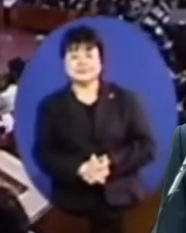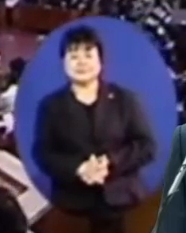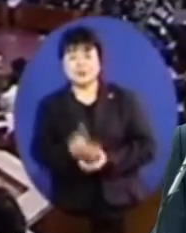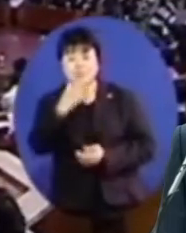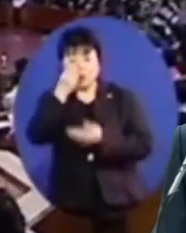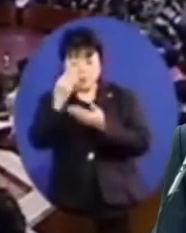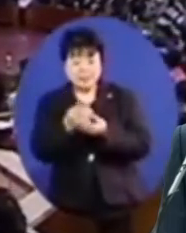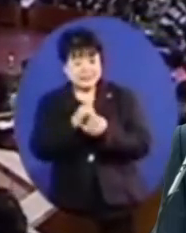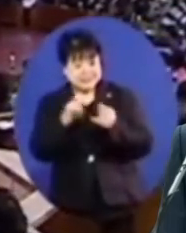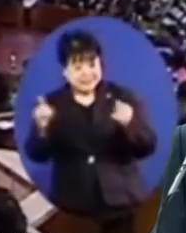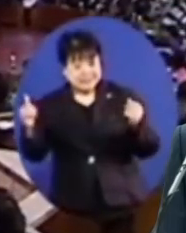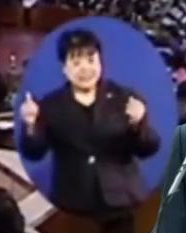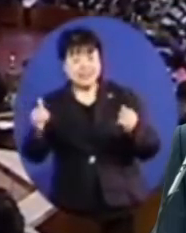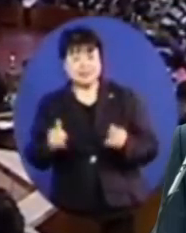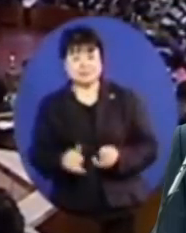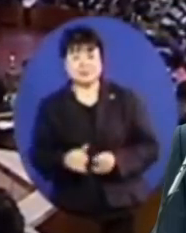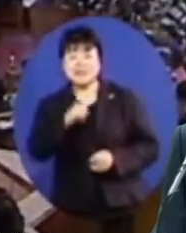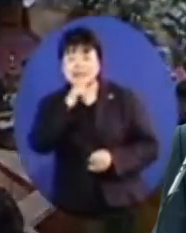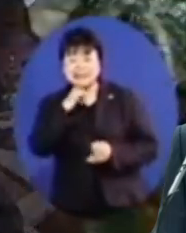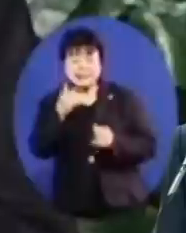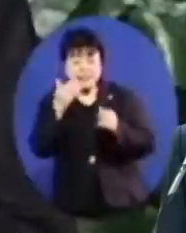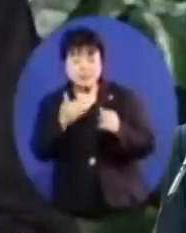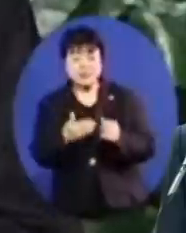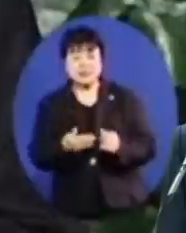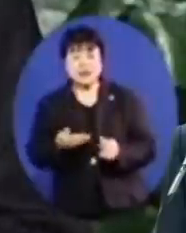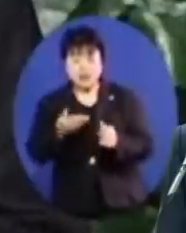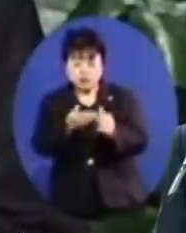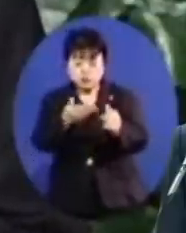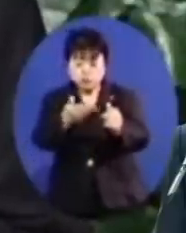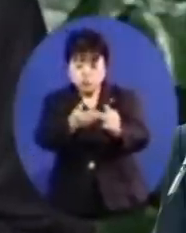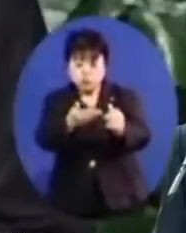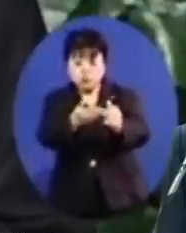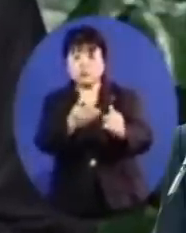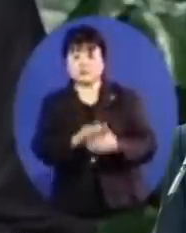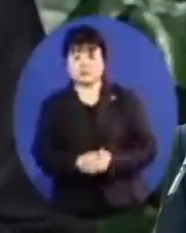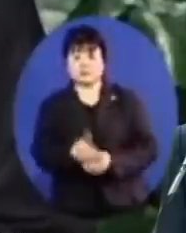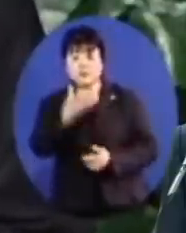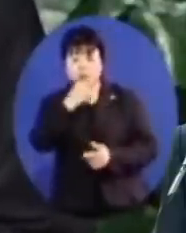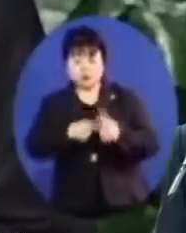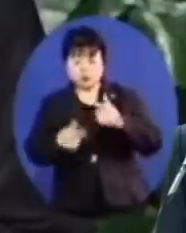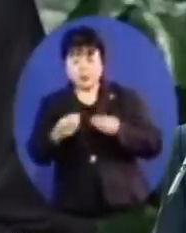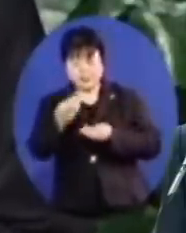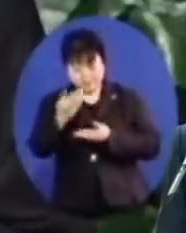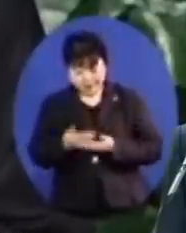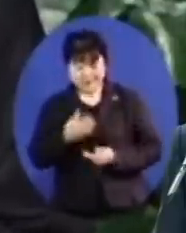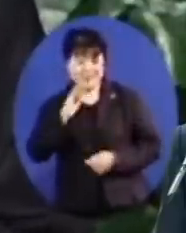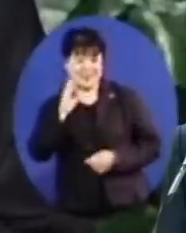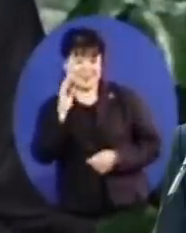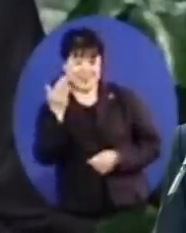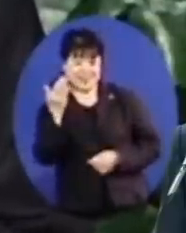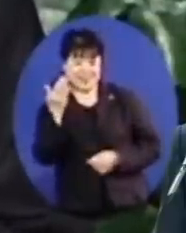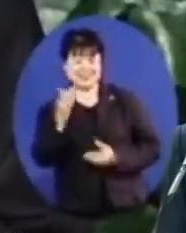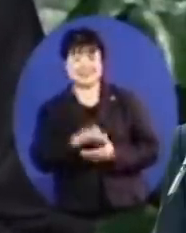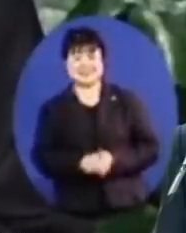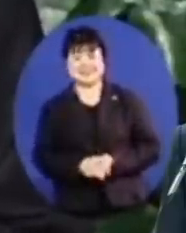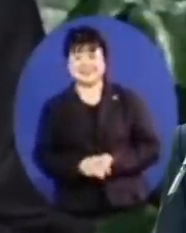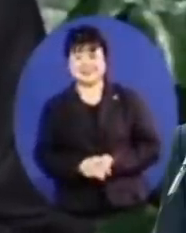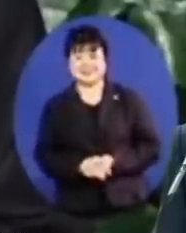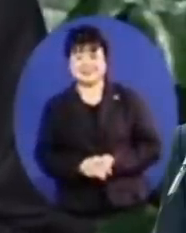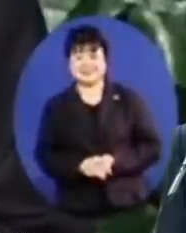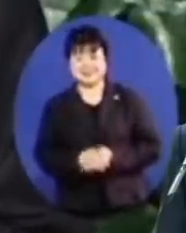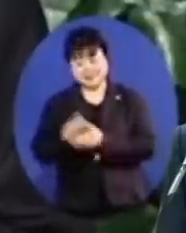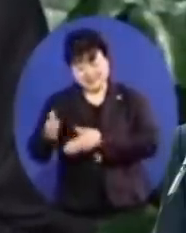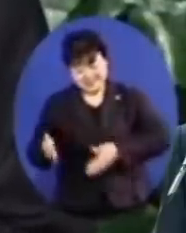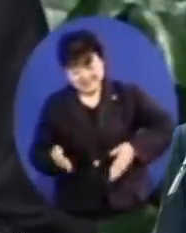복받은 사람은 이웃의 가난한 사람에게 구워주는 것이 복을 더 많이 받는 길인